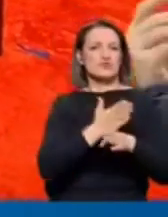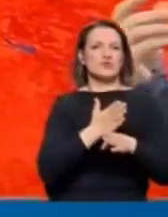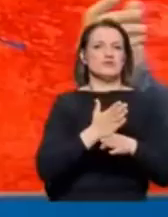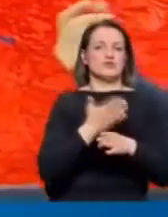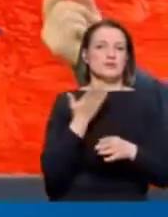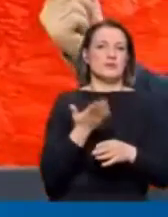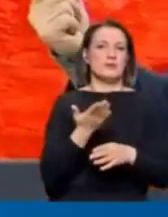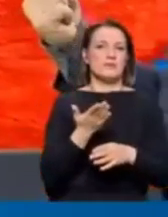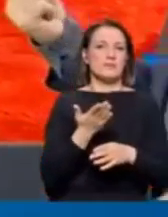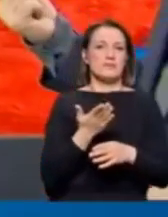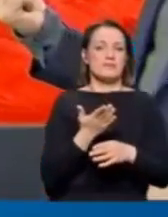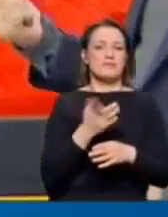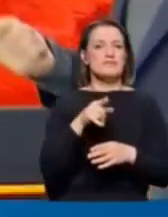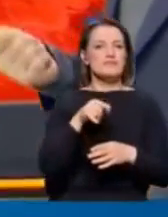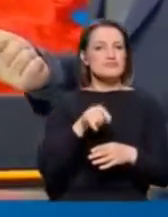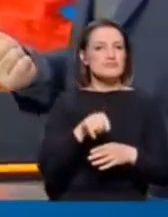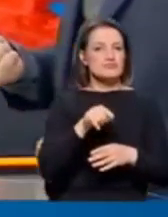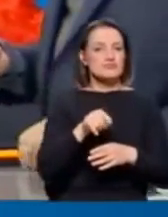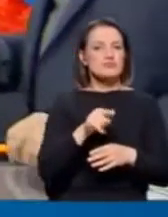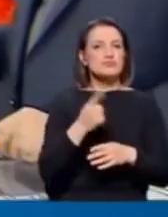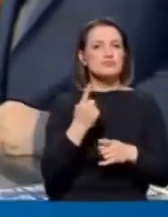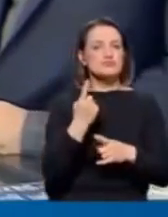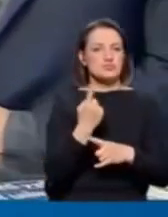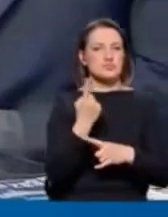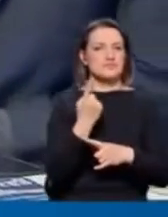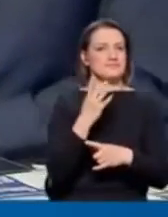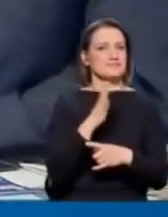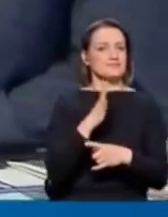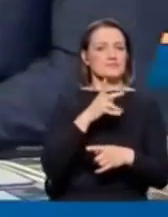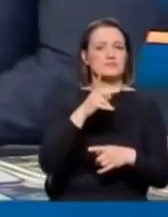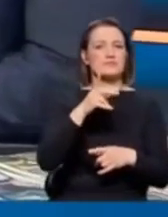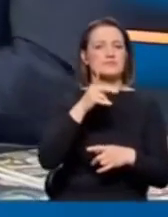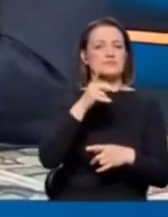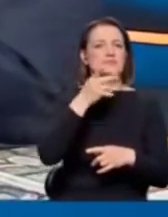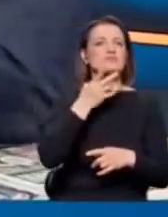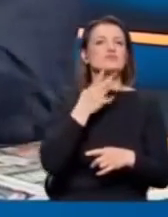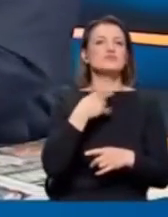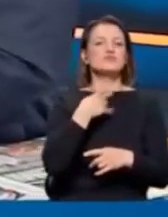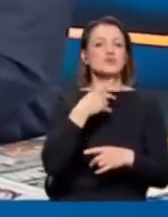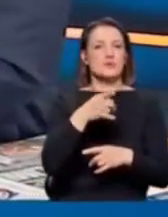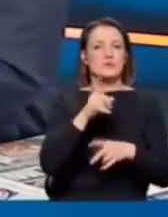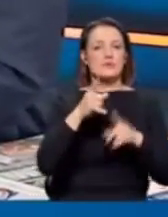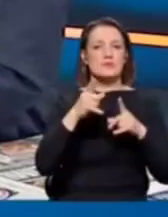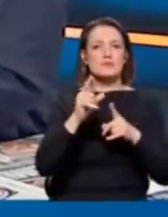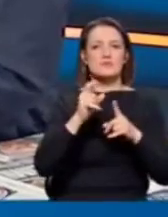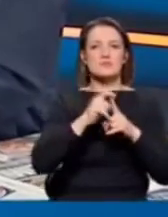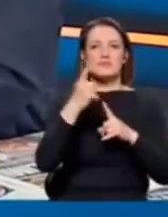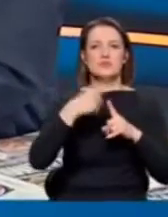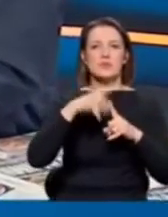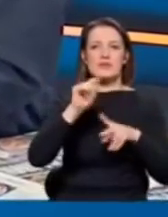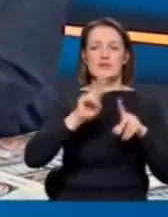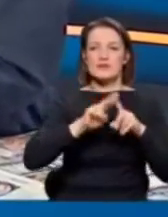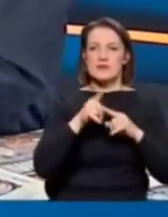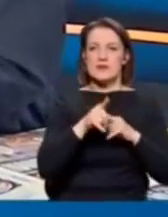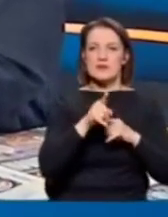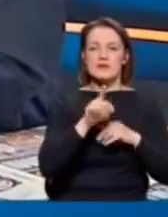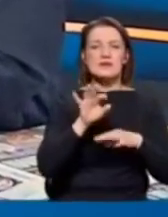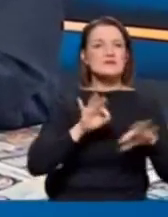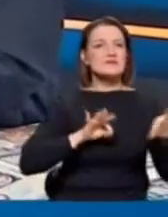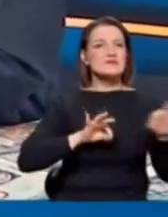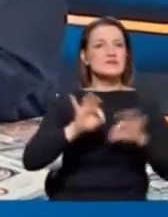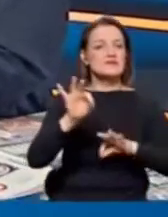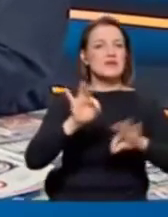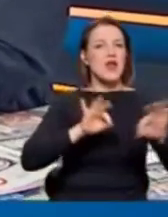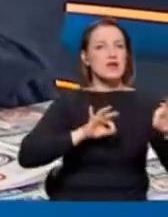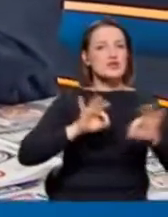yani burada bir şey var Putin gerçekten hikaye bir ajanı çok strateji şey